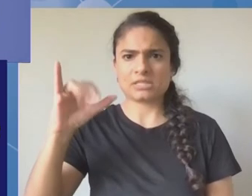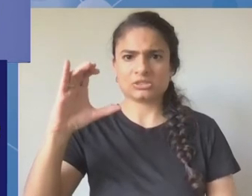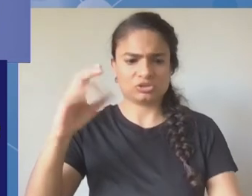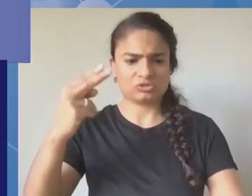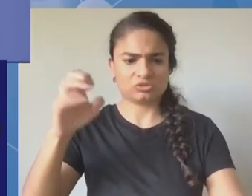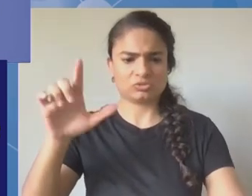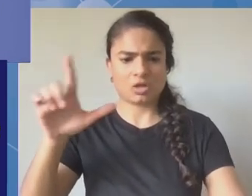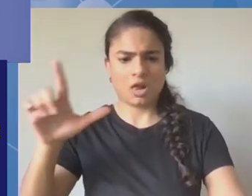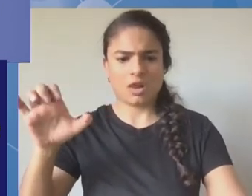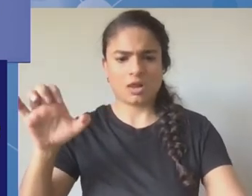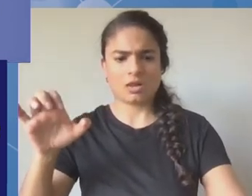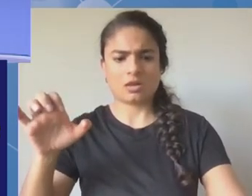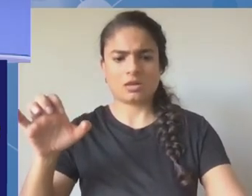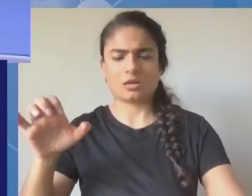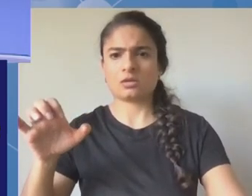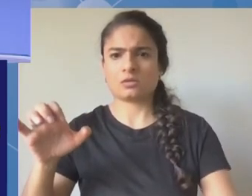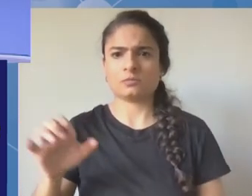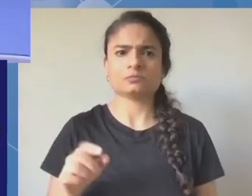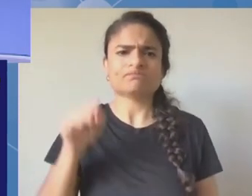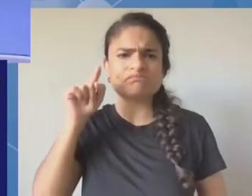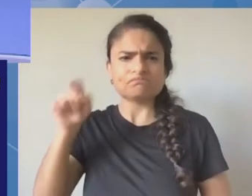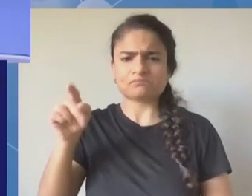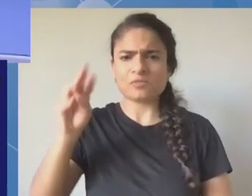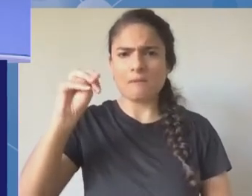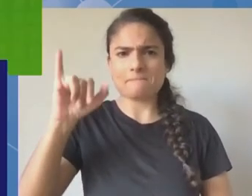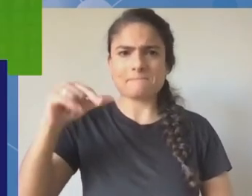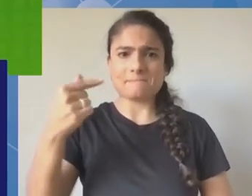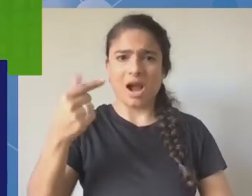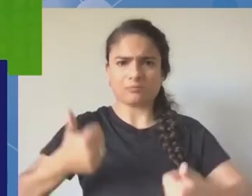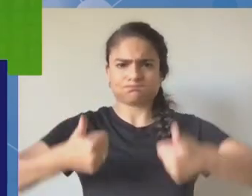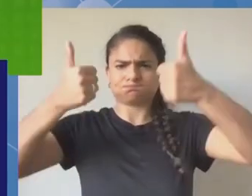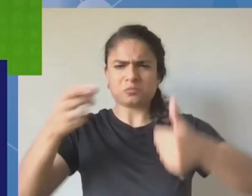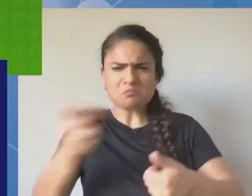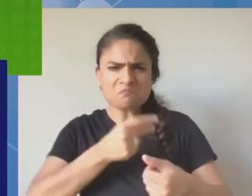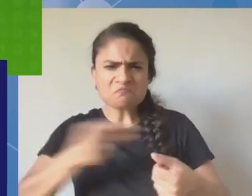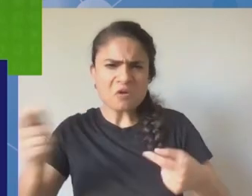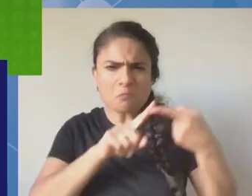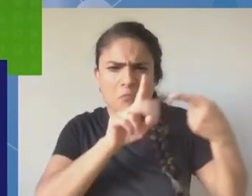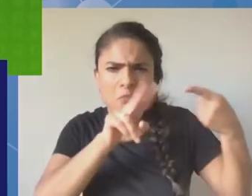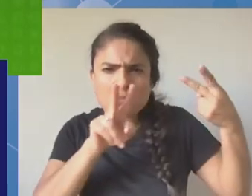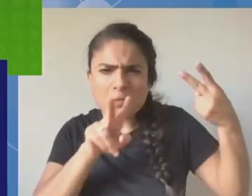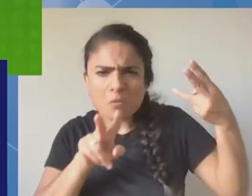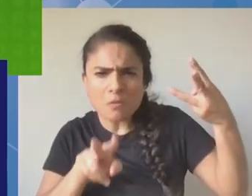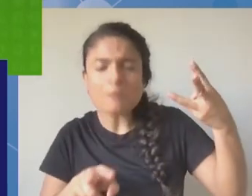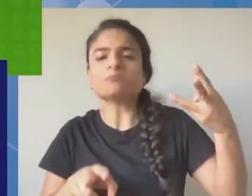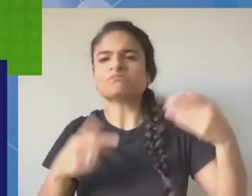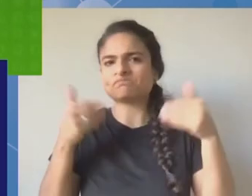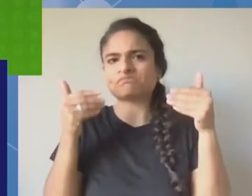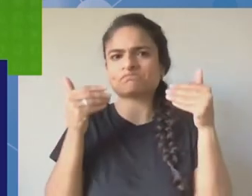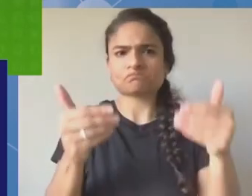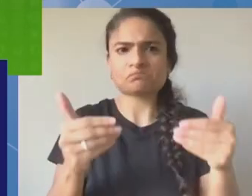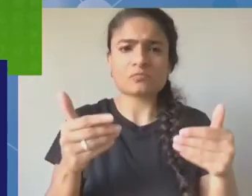是我们下一届的主办方，我知道我们的时间已经到了，那么我如果还有几分钟的